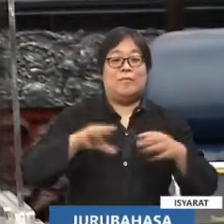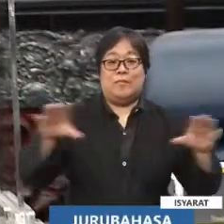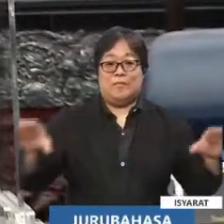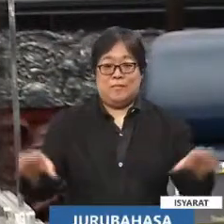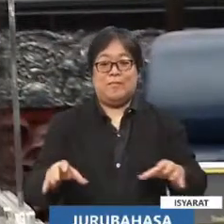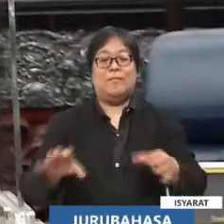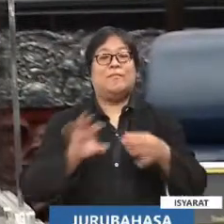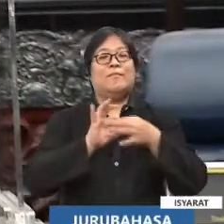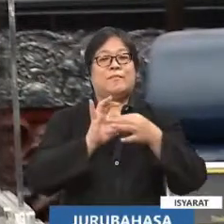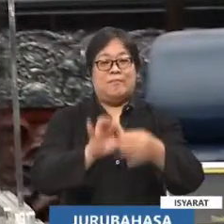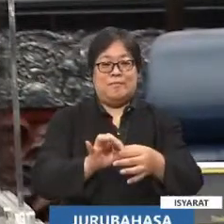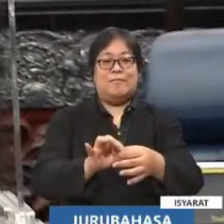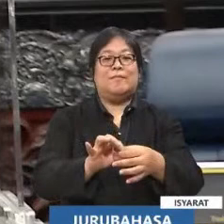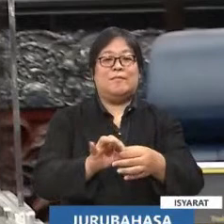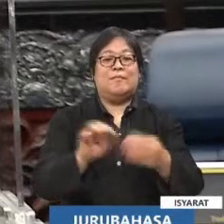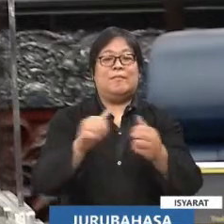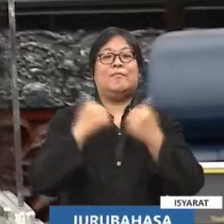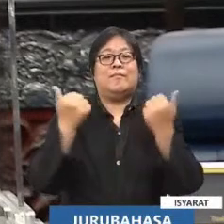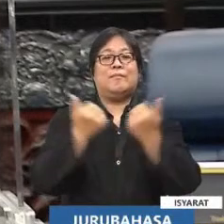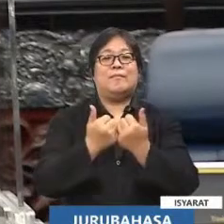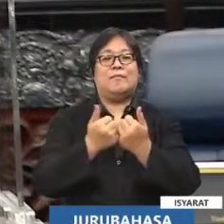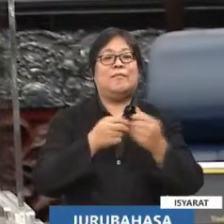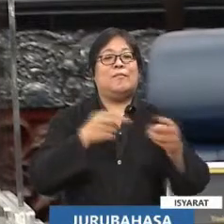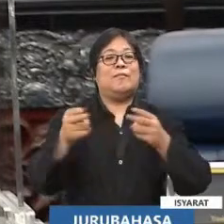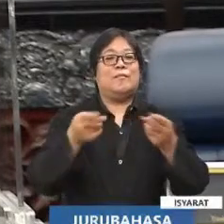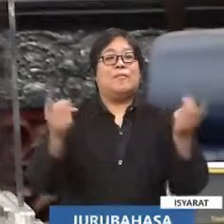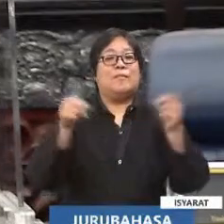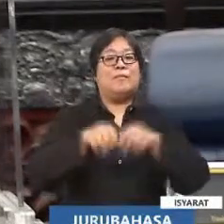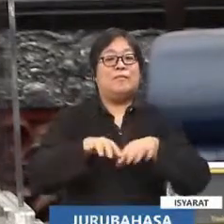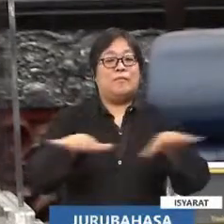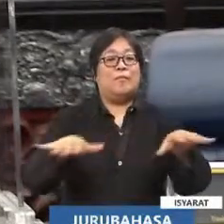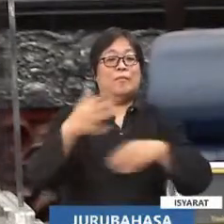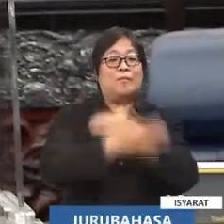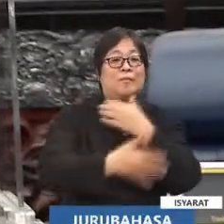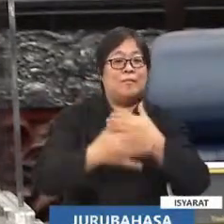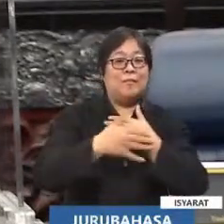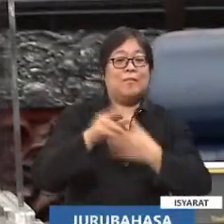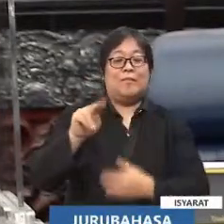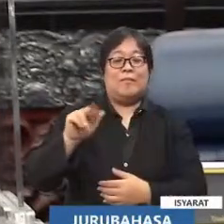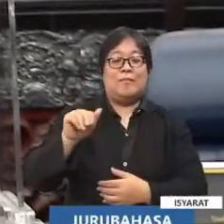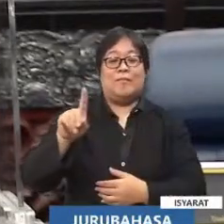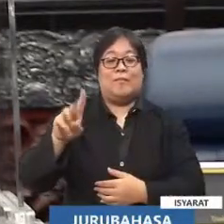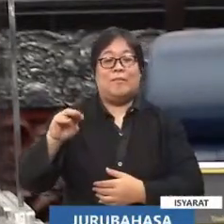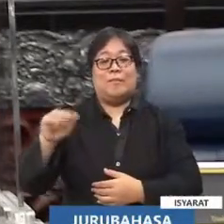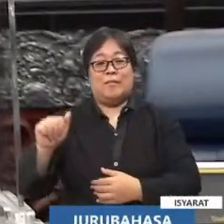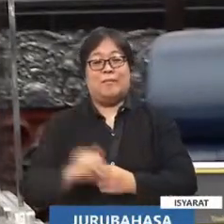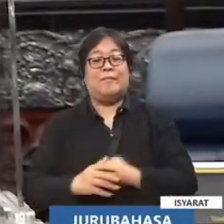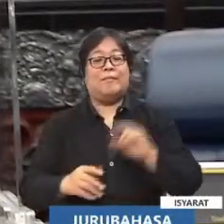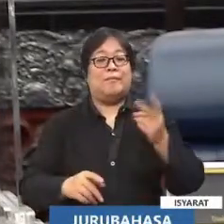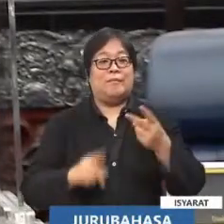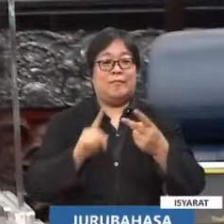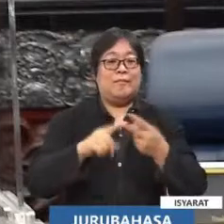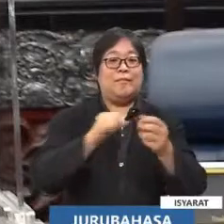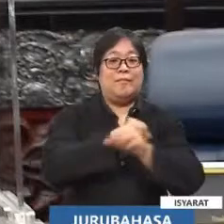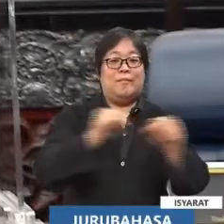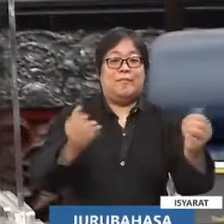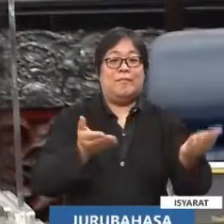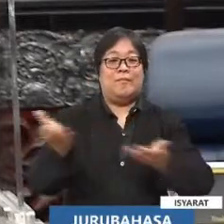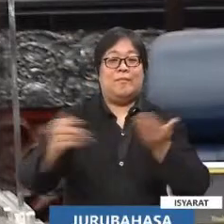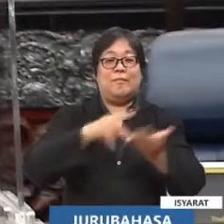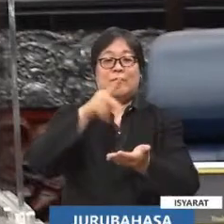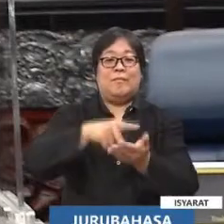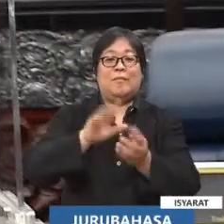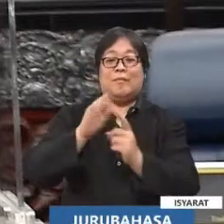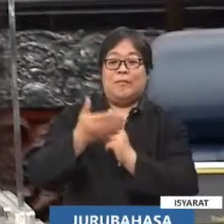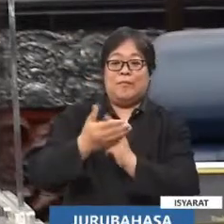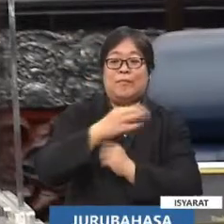dilaksanakan dengan kerjasama Agensi Pengurusan Bencana Negara NADMA. Yang keduanya ialah menyediakan kemudahan pusat